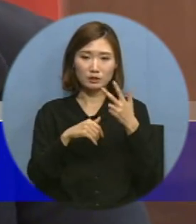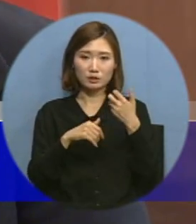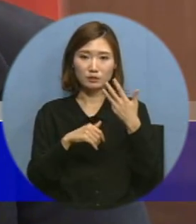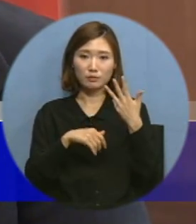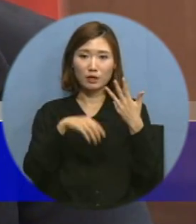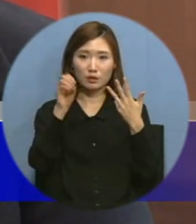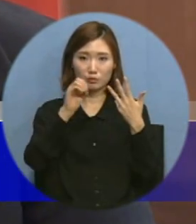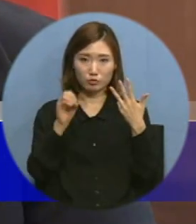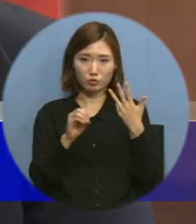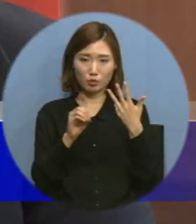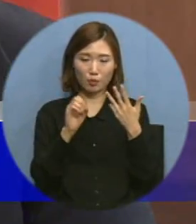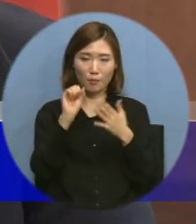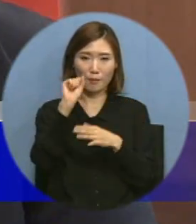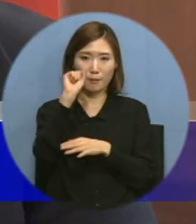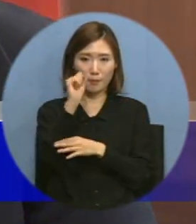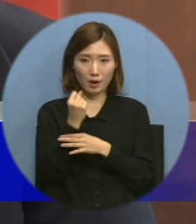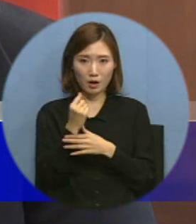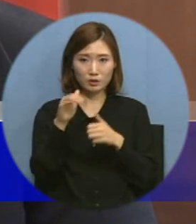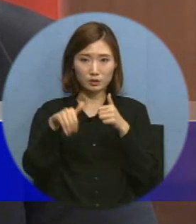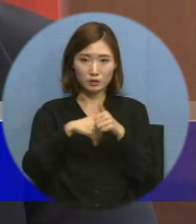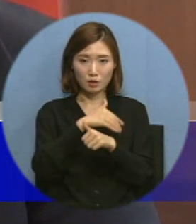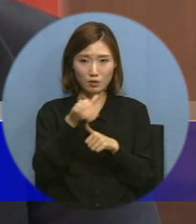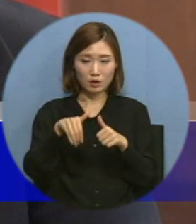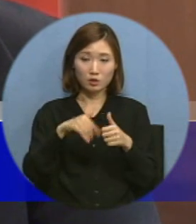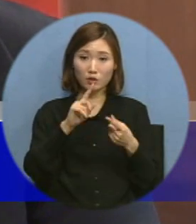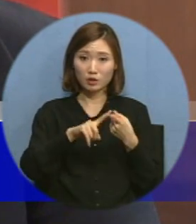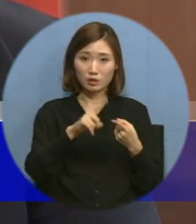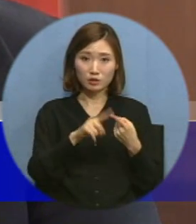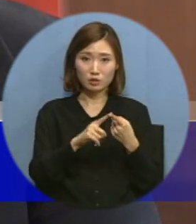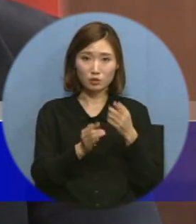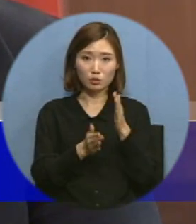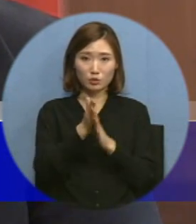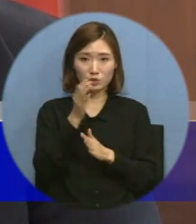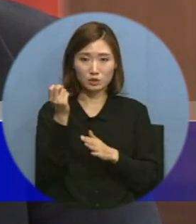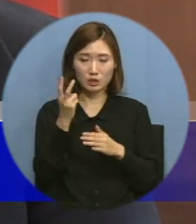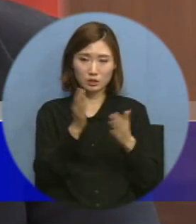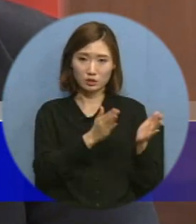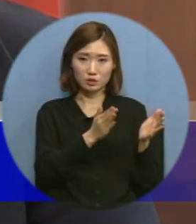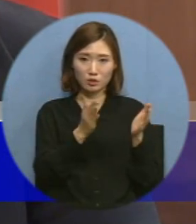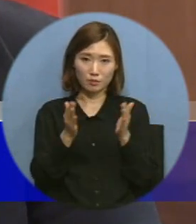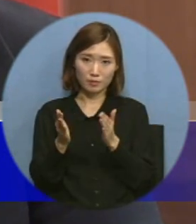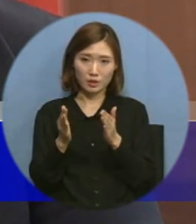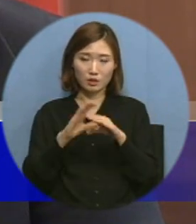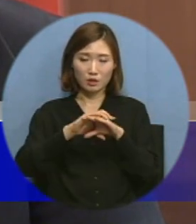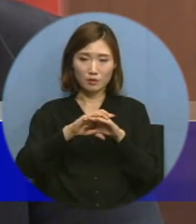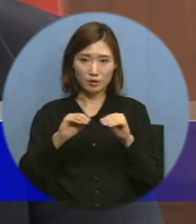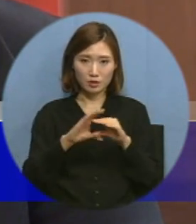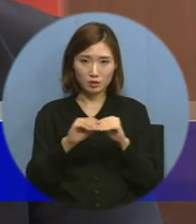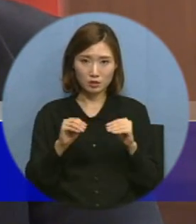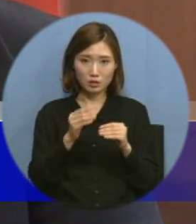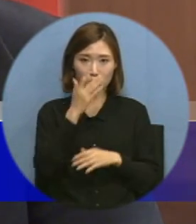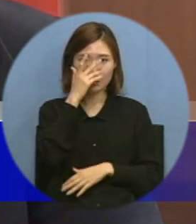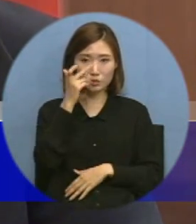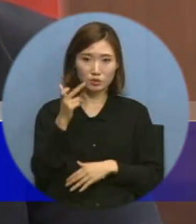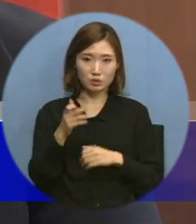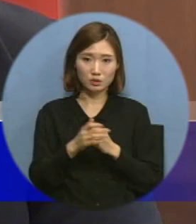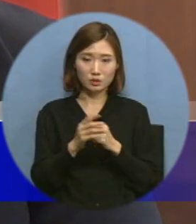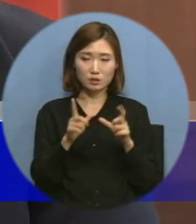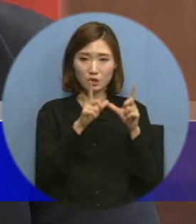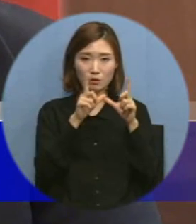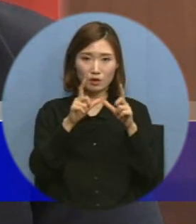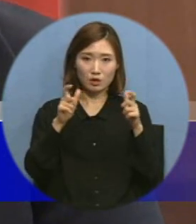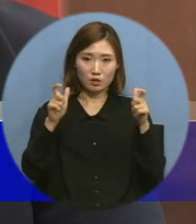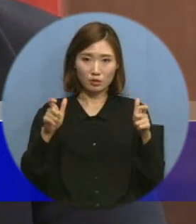그래서 주거환경 문제 를 탕으로 해서 도시정비 활성화를 위한 대책 하고 용산의 생활권